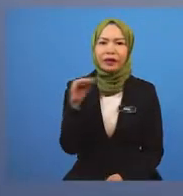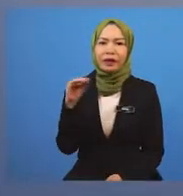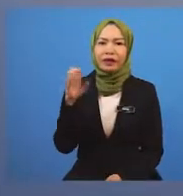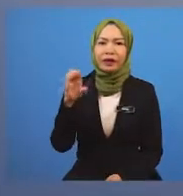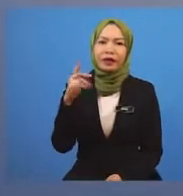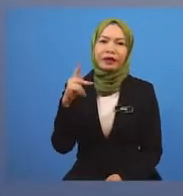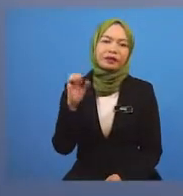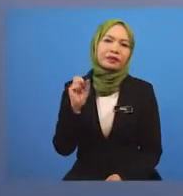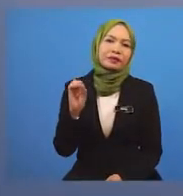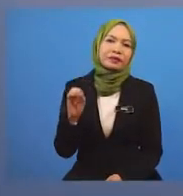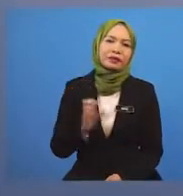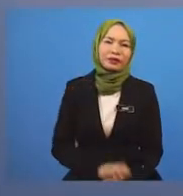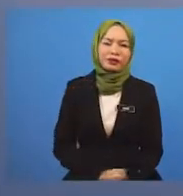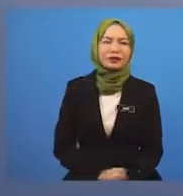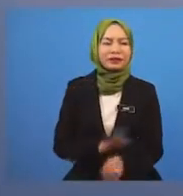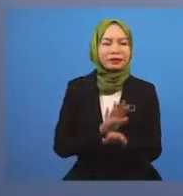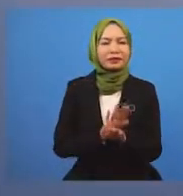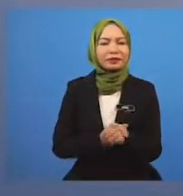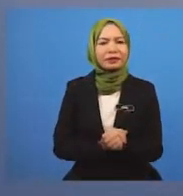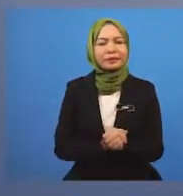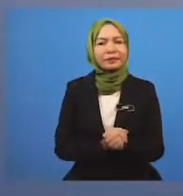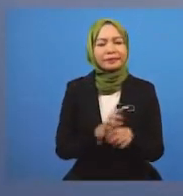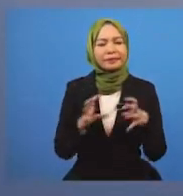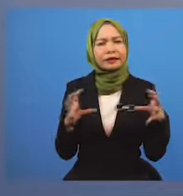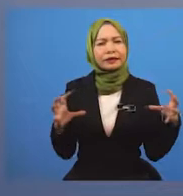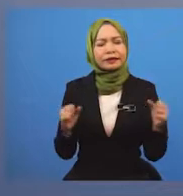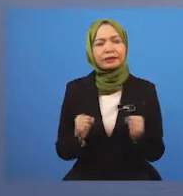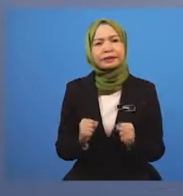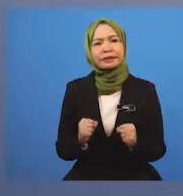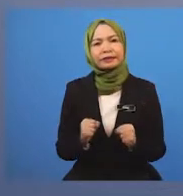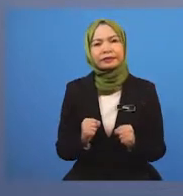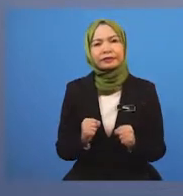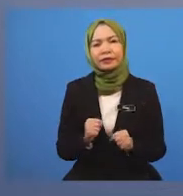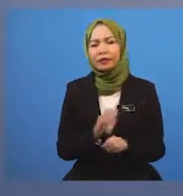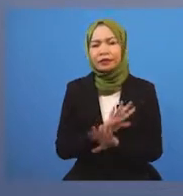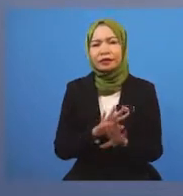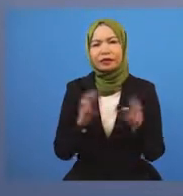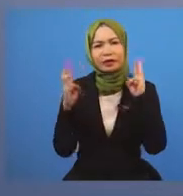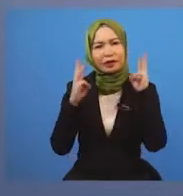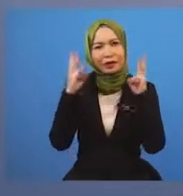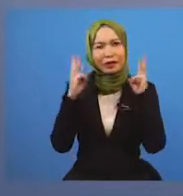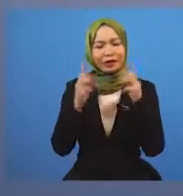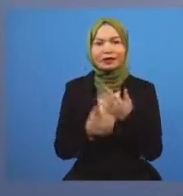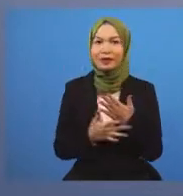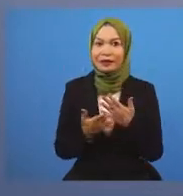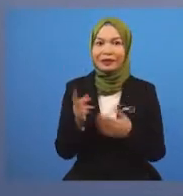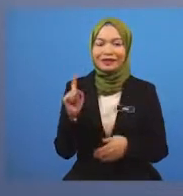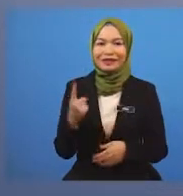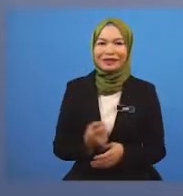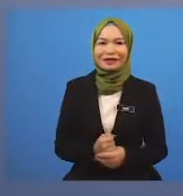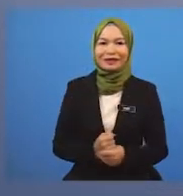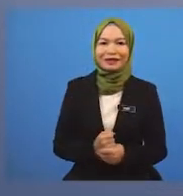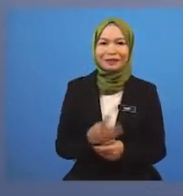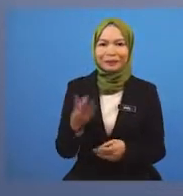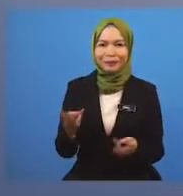Wah, banyaknya. Jangan takut murid-murid, senang sahaja. Sebelum kita mendalami